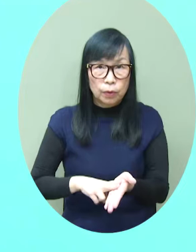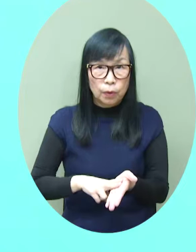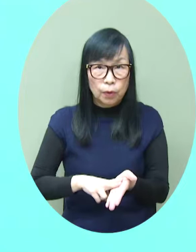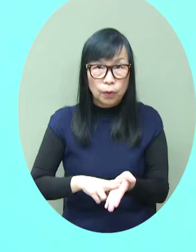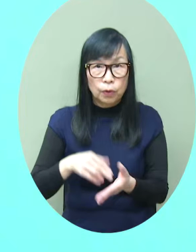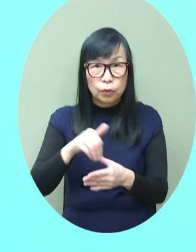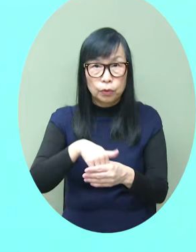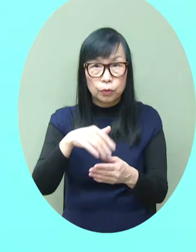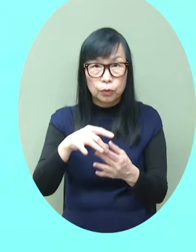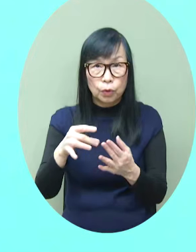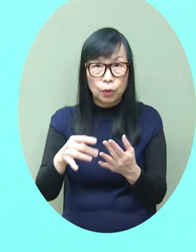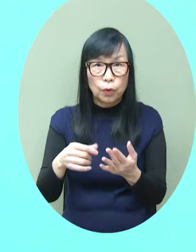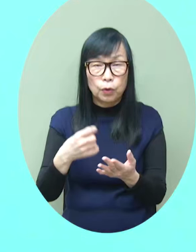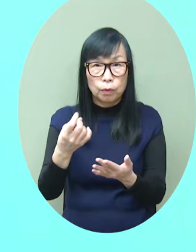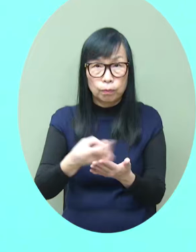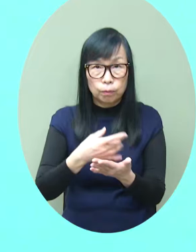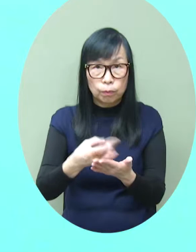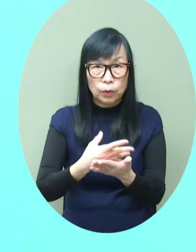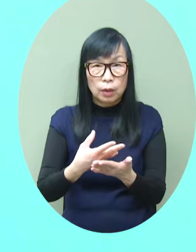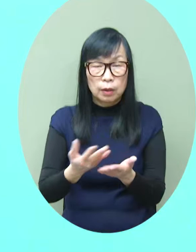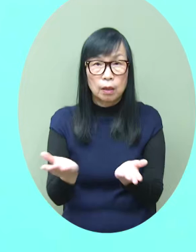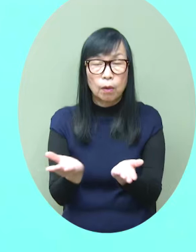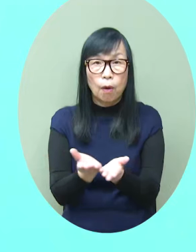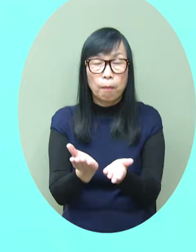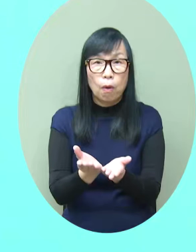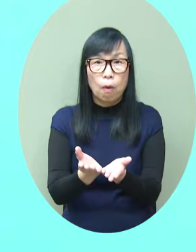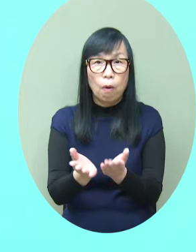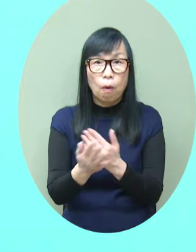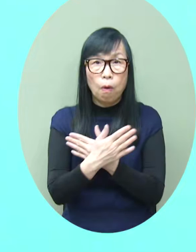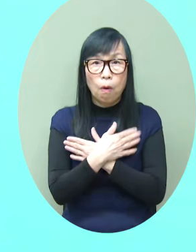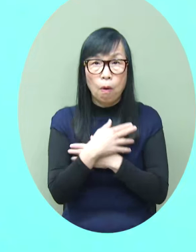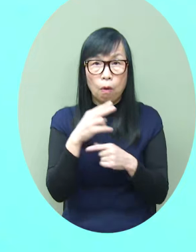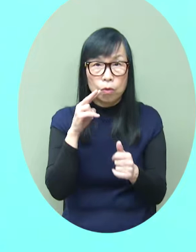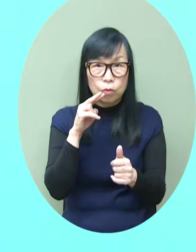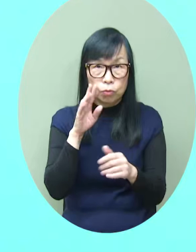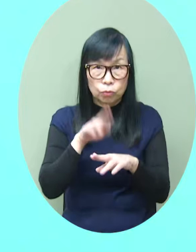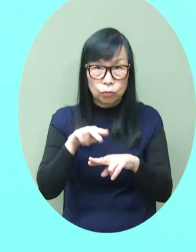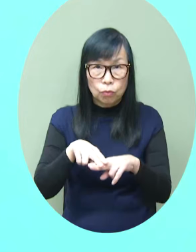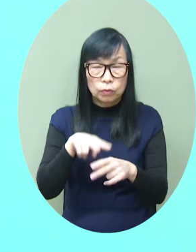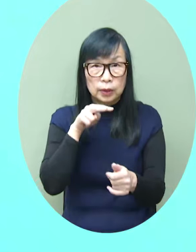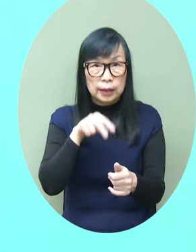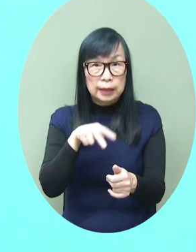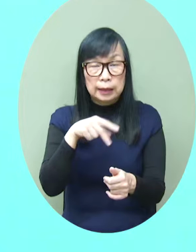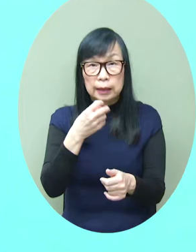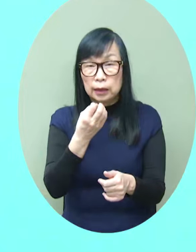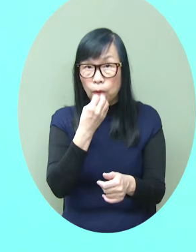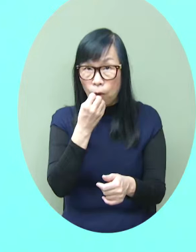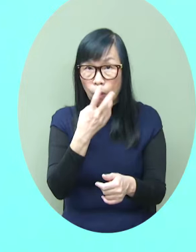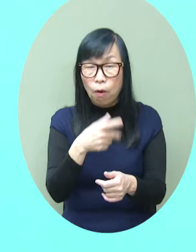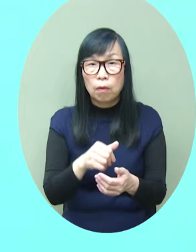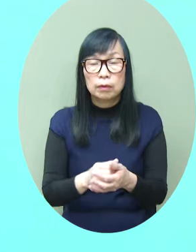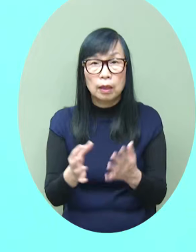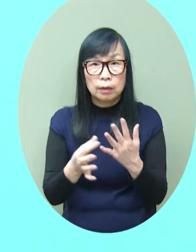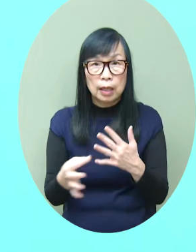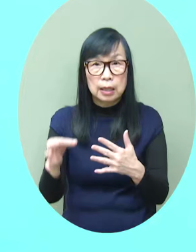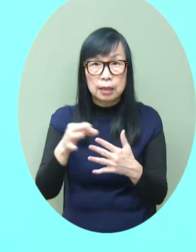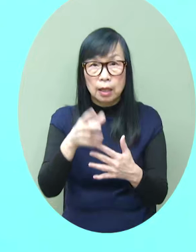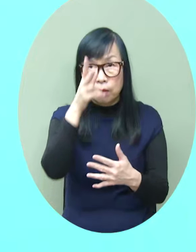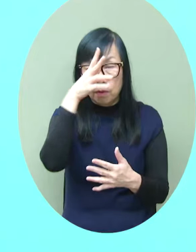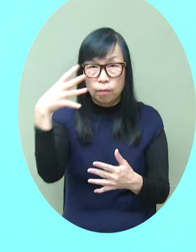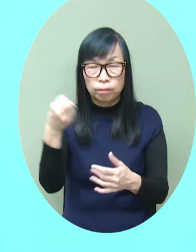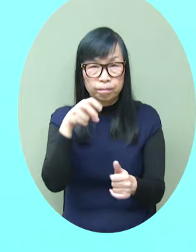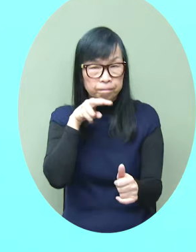選舉制度呢不但只能夠確保愛國者治港，亦都是可以切實提升特區的